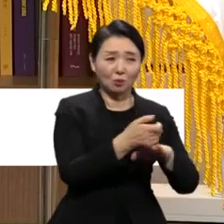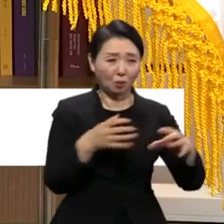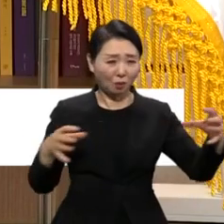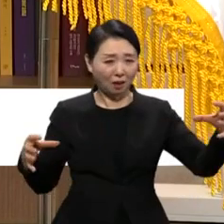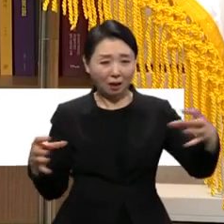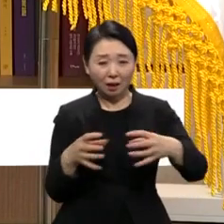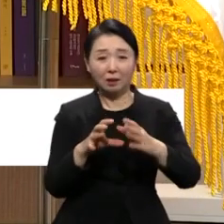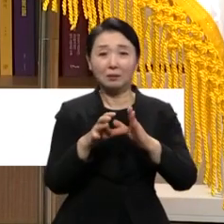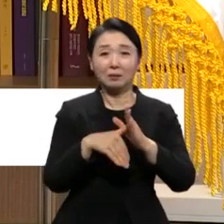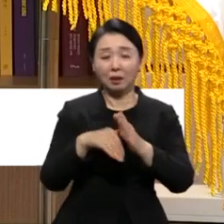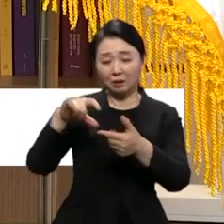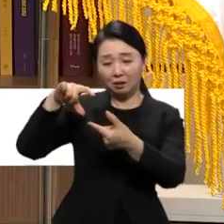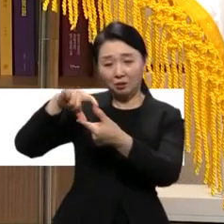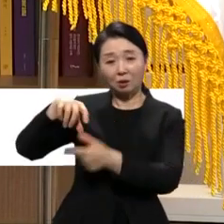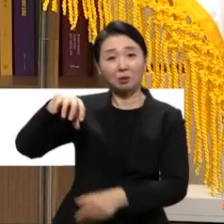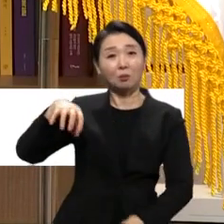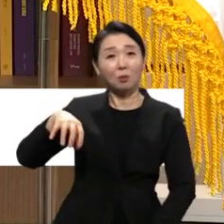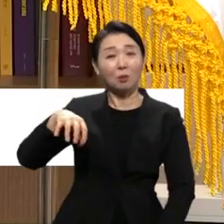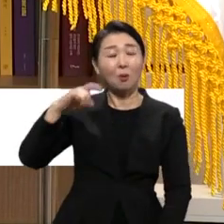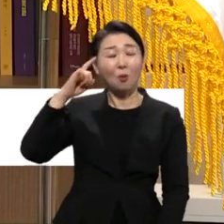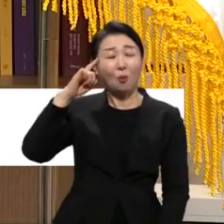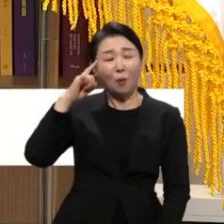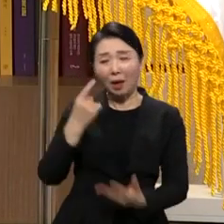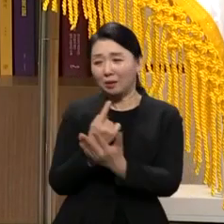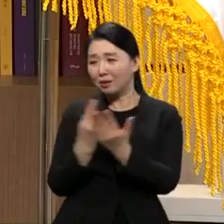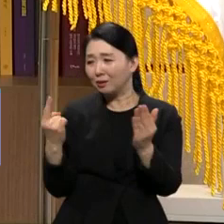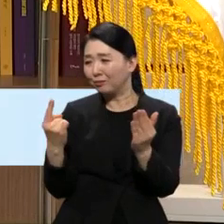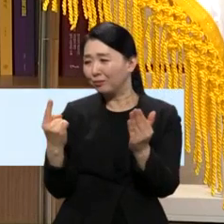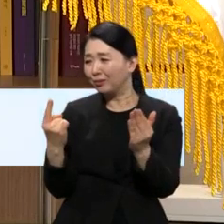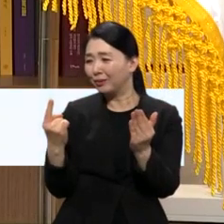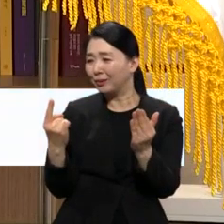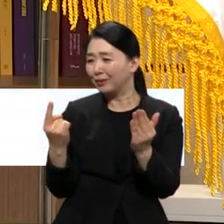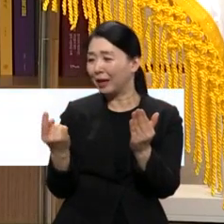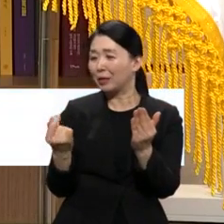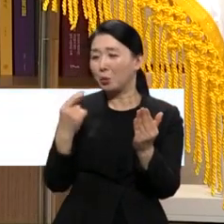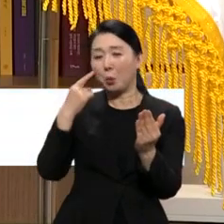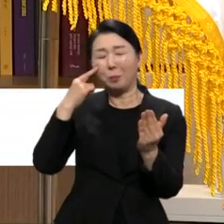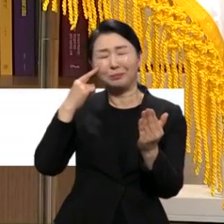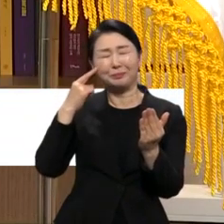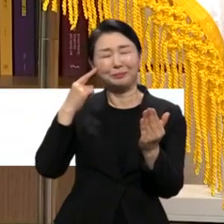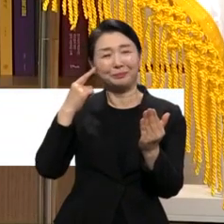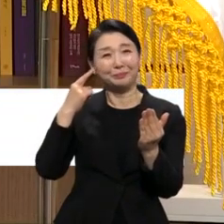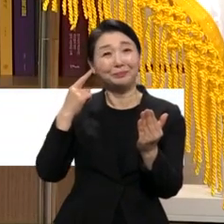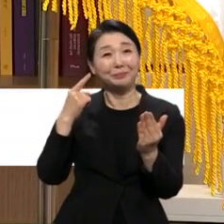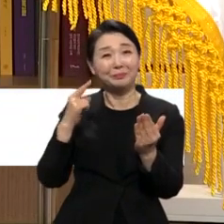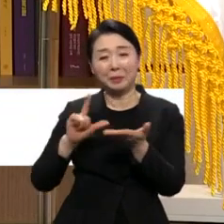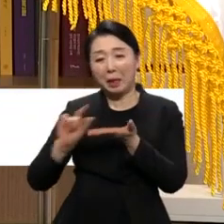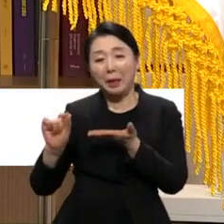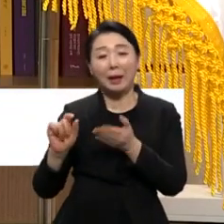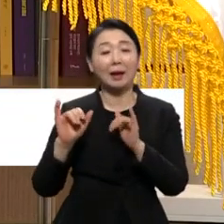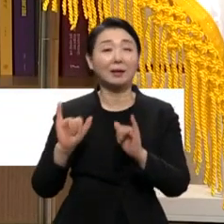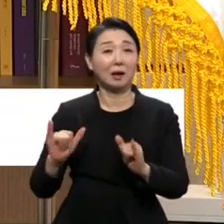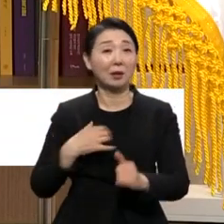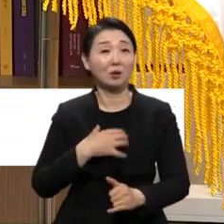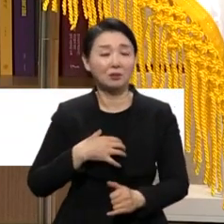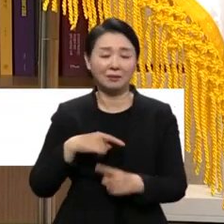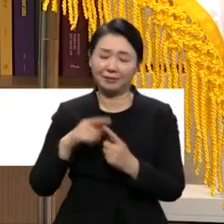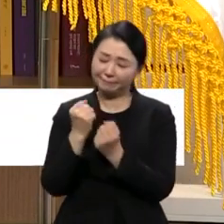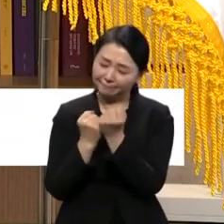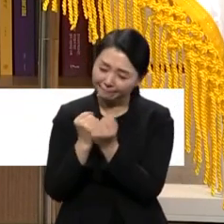됐을 경우 경남에는 일부가 소외되지 않을까 하는 우려가 있어서 그런 것들을 저희가 잘 설득을